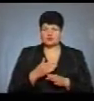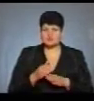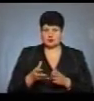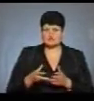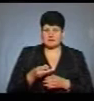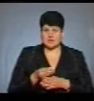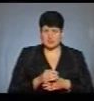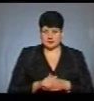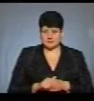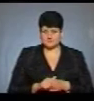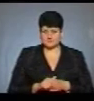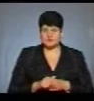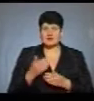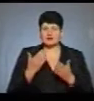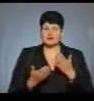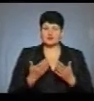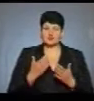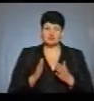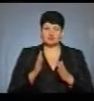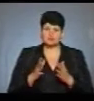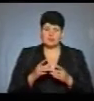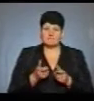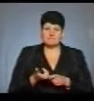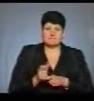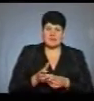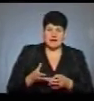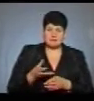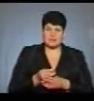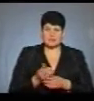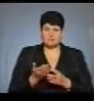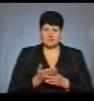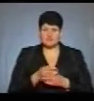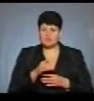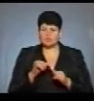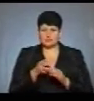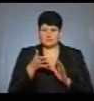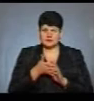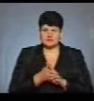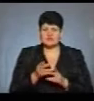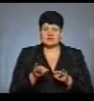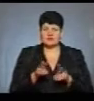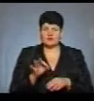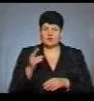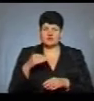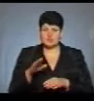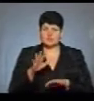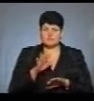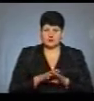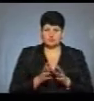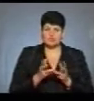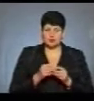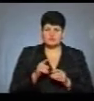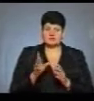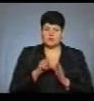заплатила. А якщо буде, скажімо, переплата по пільгах, то вона нікуди не подінеться, вона залишиться в Ощадбанку на рахунку, або буде зарахована